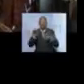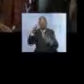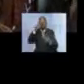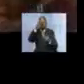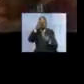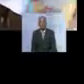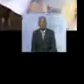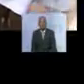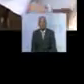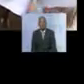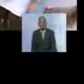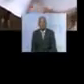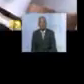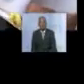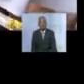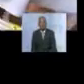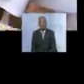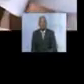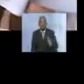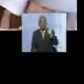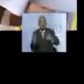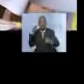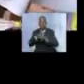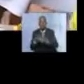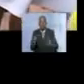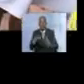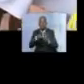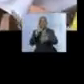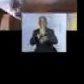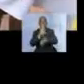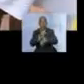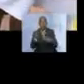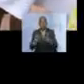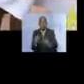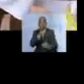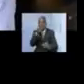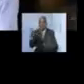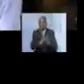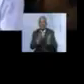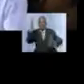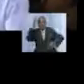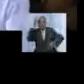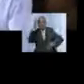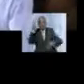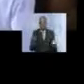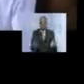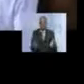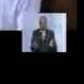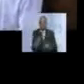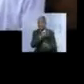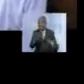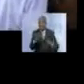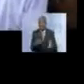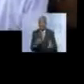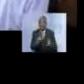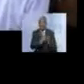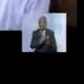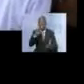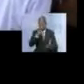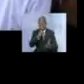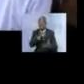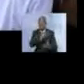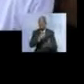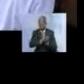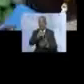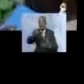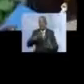région de Béké. 0 cas de poliomyélite en Côte d'Ivoire pour cette année 2014. C'est l'objectif fixé par le gouvernement en lançant le premier passage